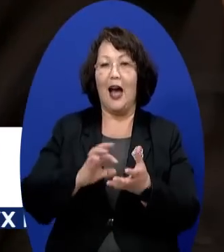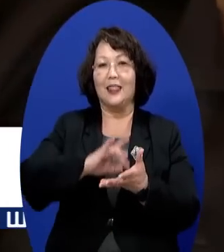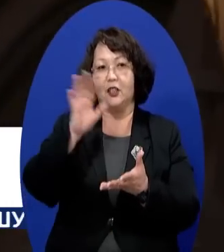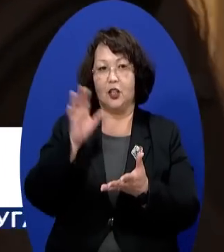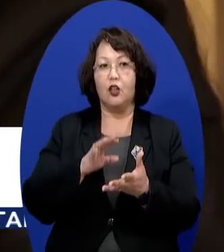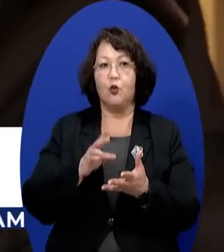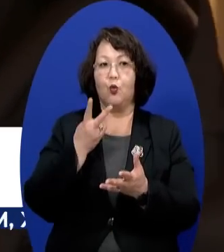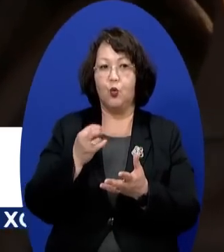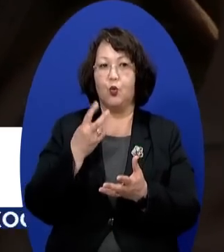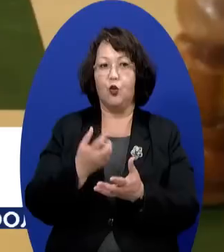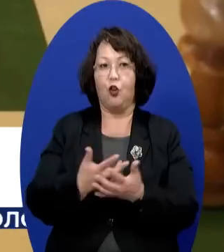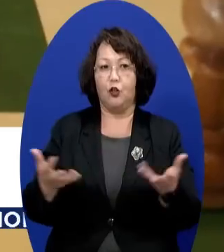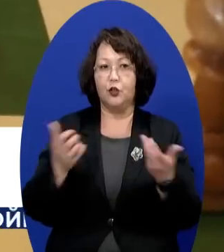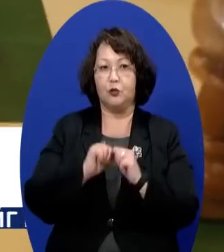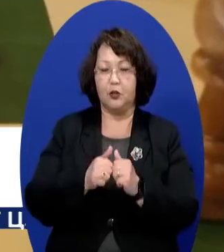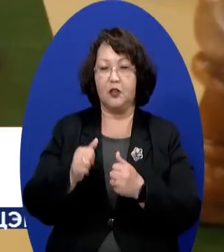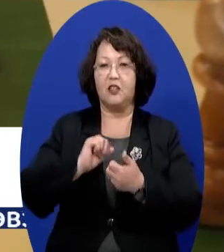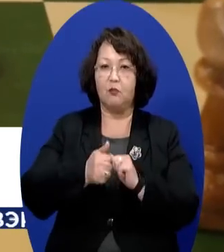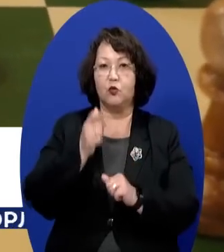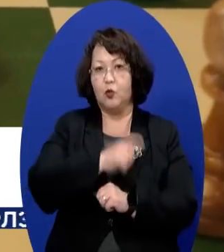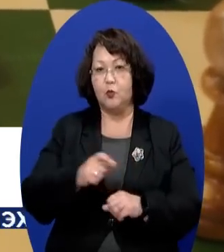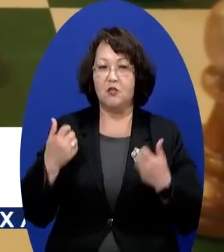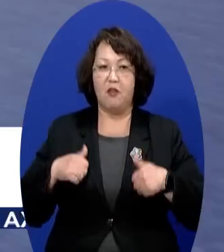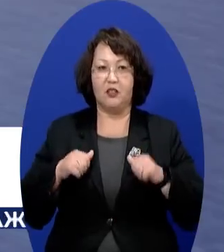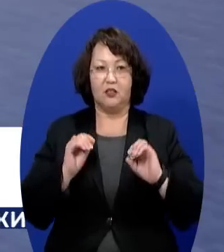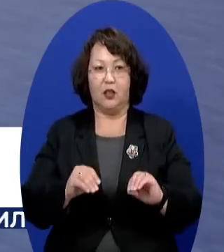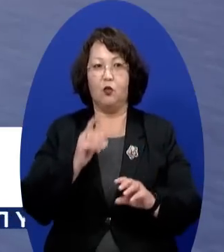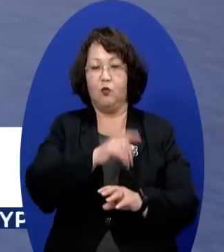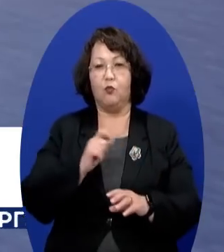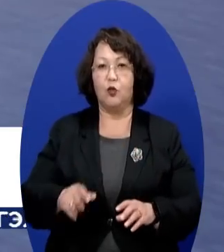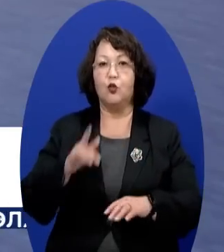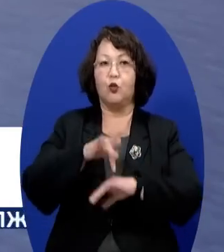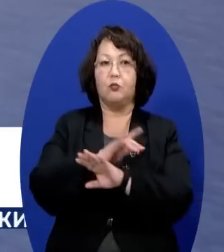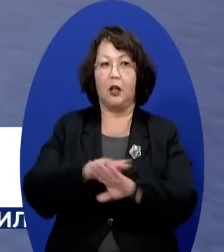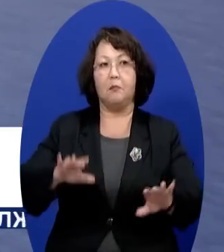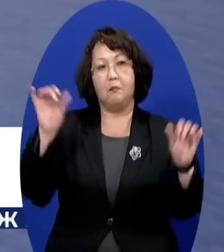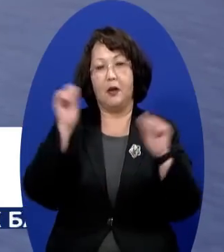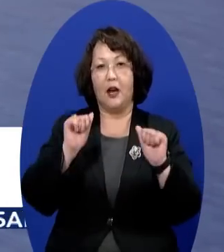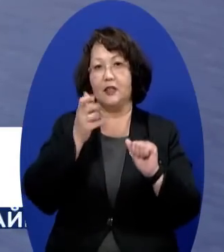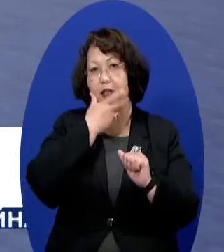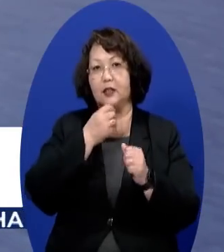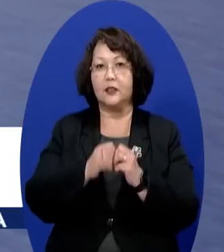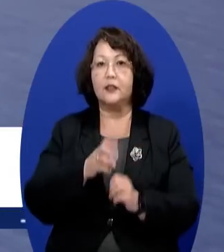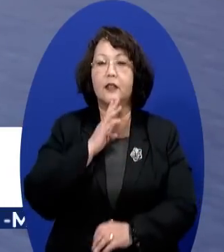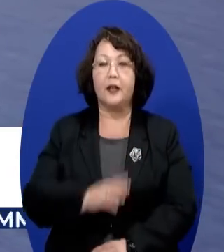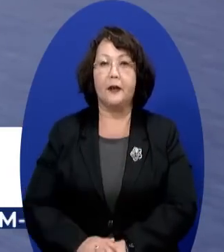үеийн спортын олон төрлийн тамирчид, дасгалжуулагчид нийслэлийн төв талбайд баяраа ёслол өгөлдөр тэмдэглэнэ.